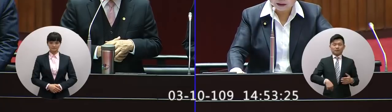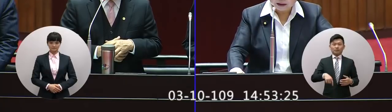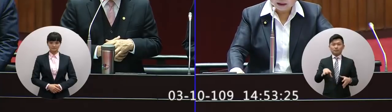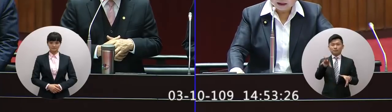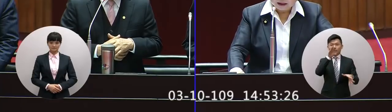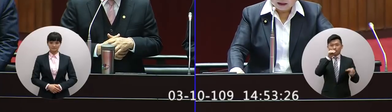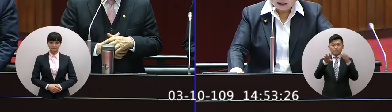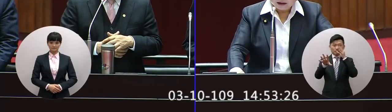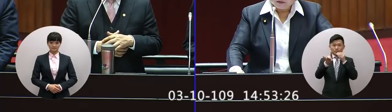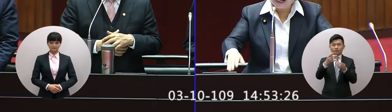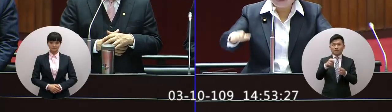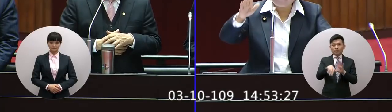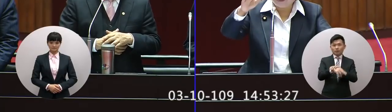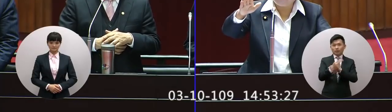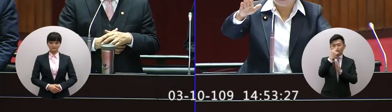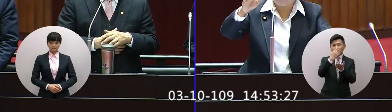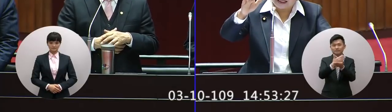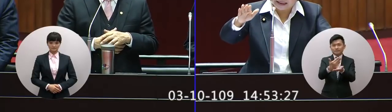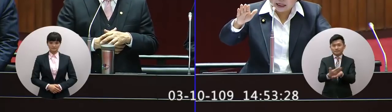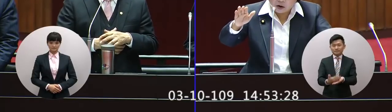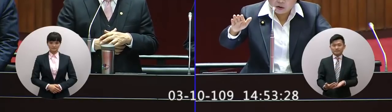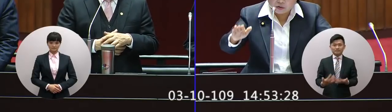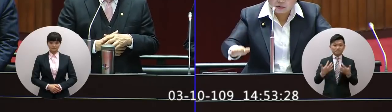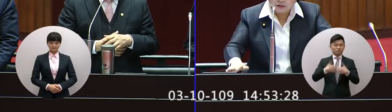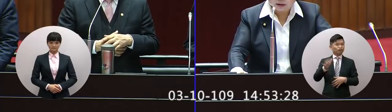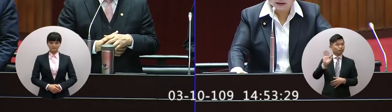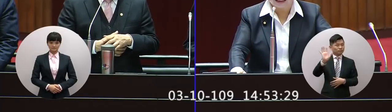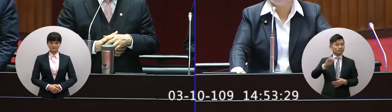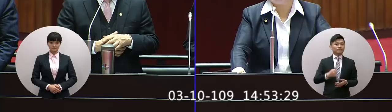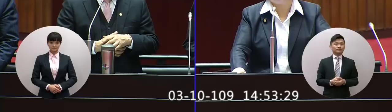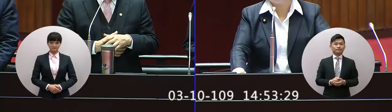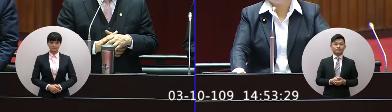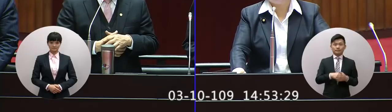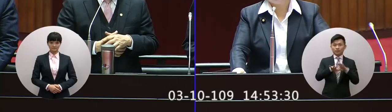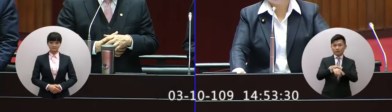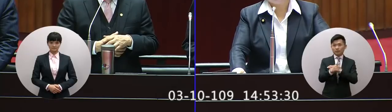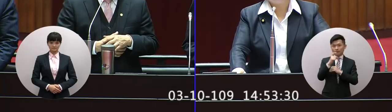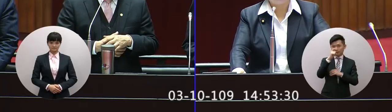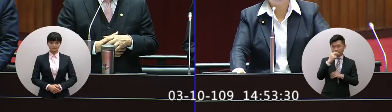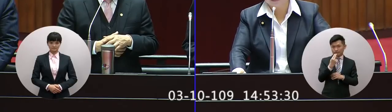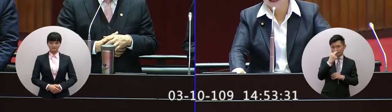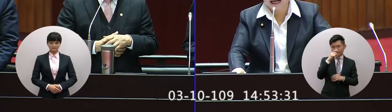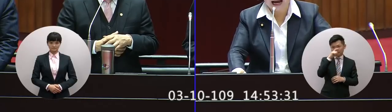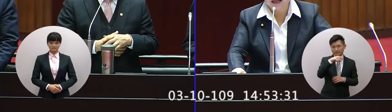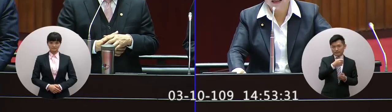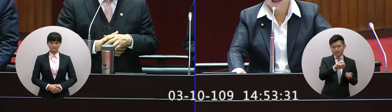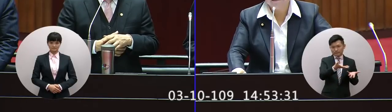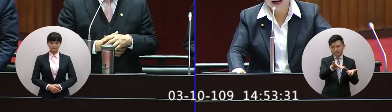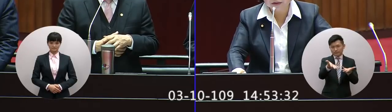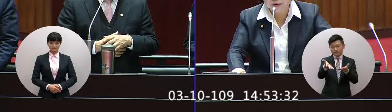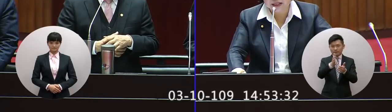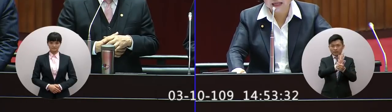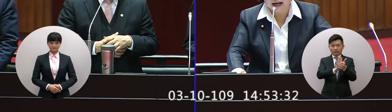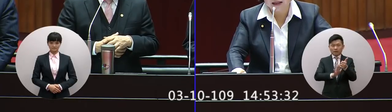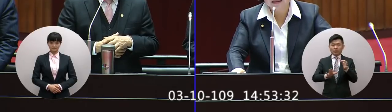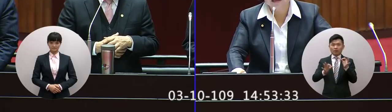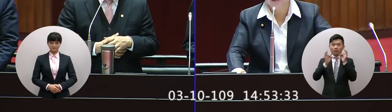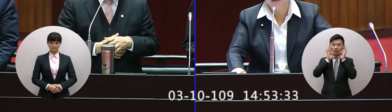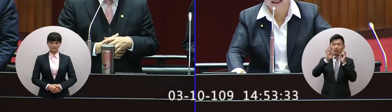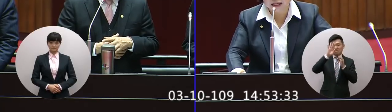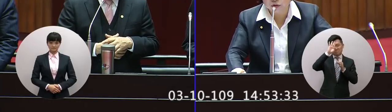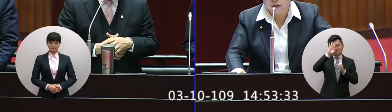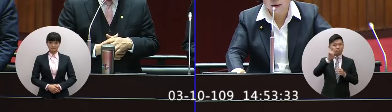机。为了避免这些空污的一个导致的罹癌，拜托院